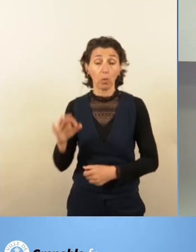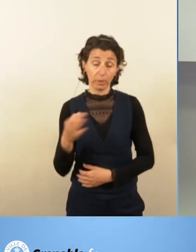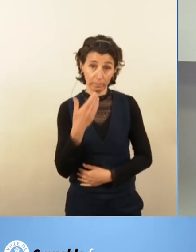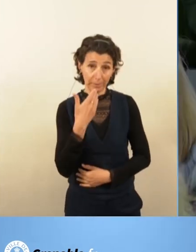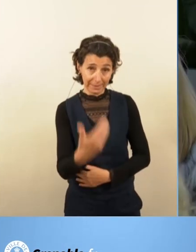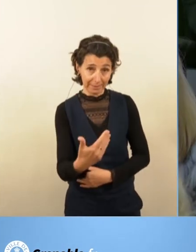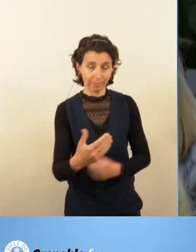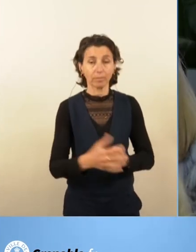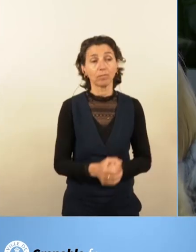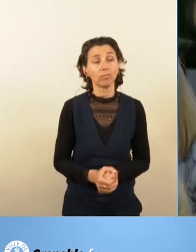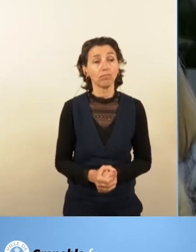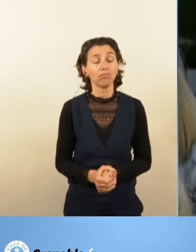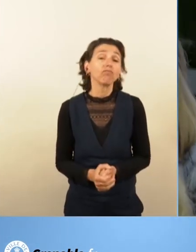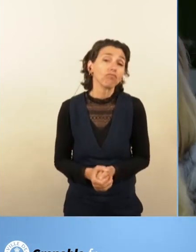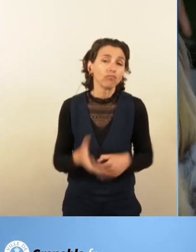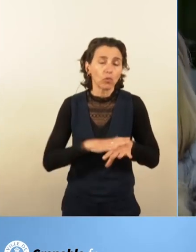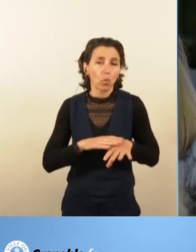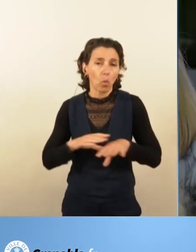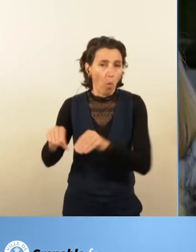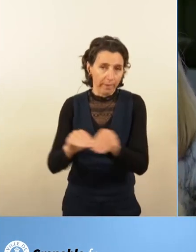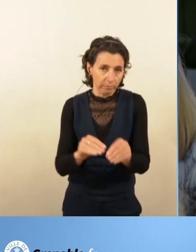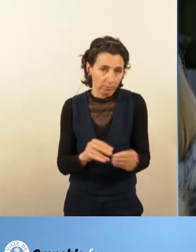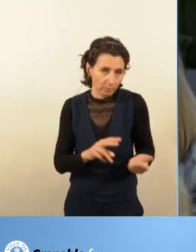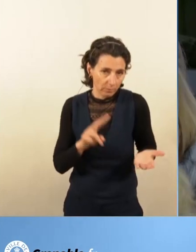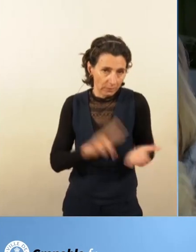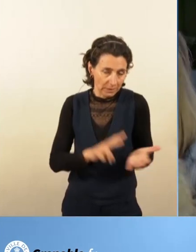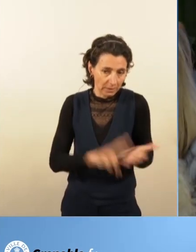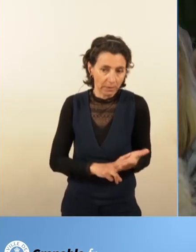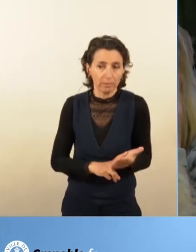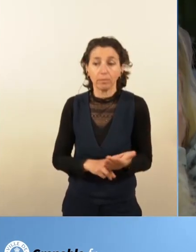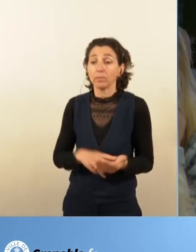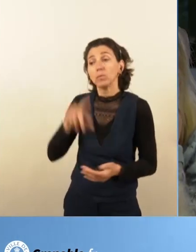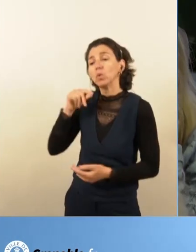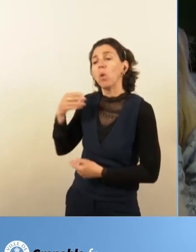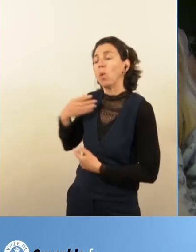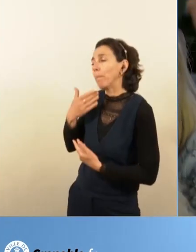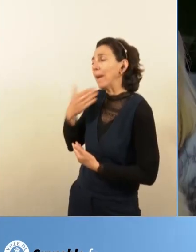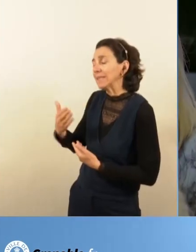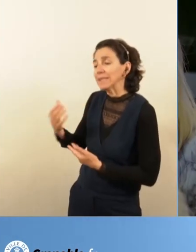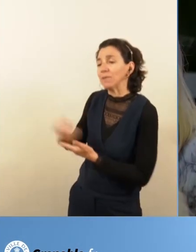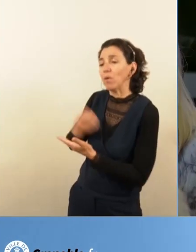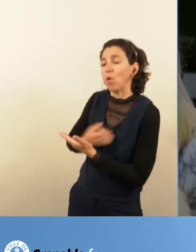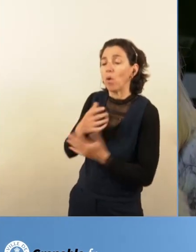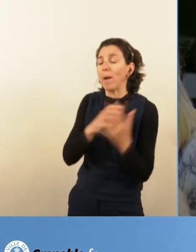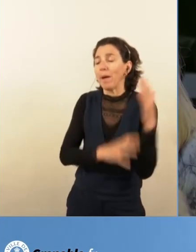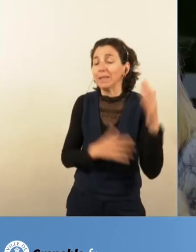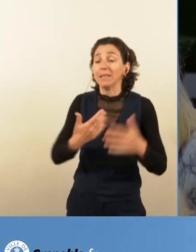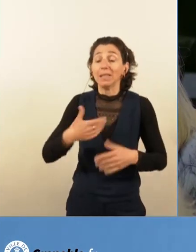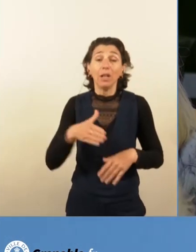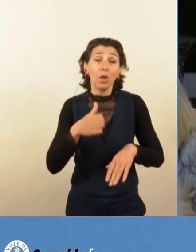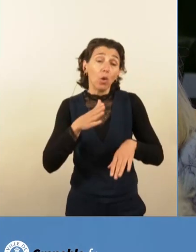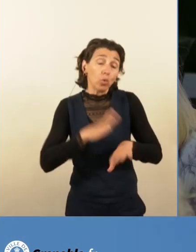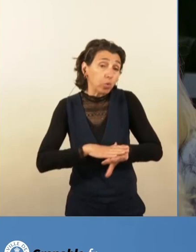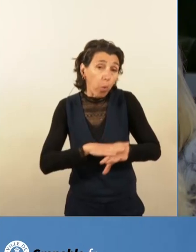en réalité on merci supérieure de cette délibération mais en réalité notre maison commune l'Hôtel de Ville